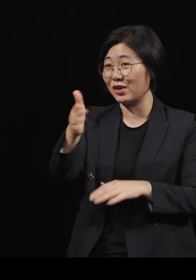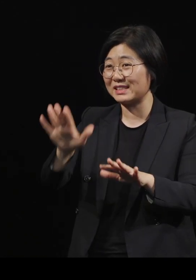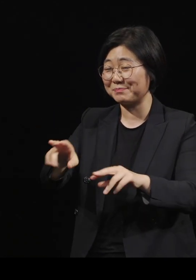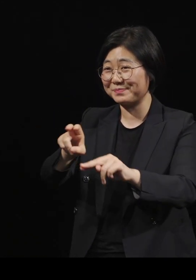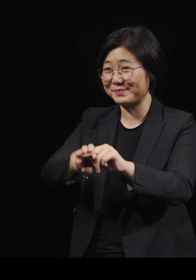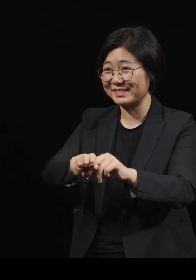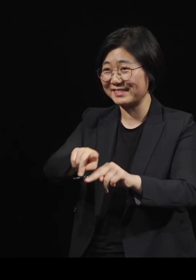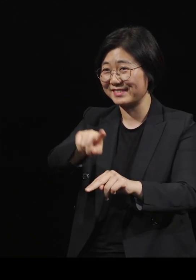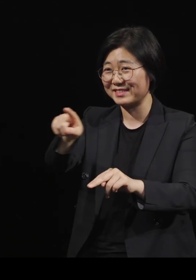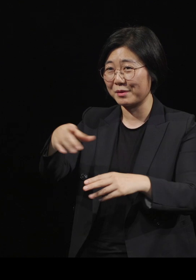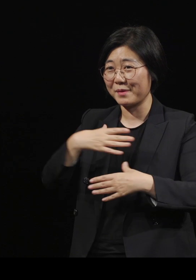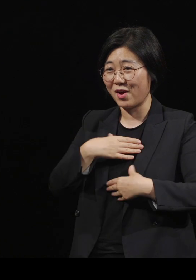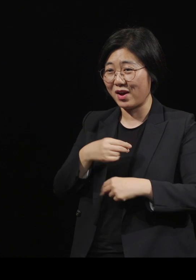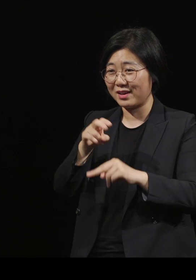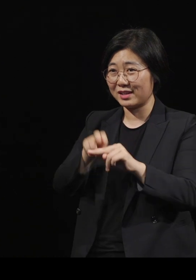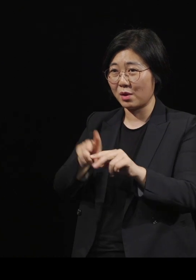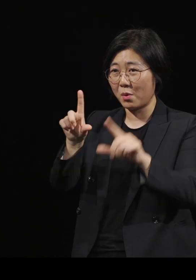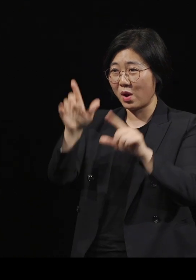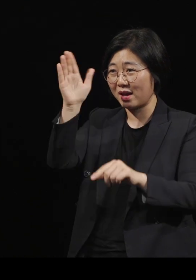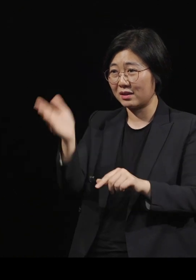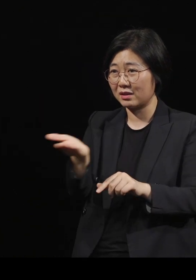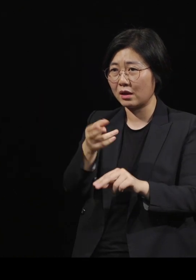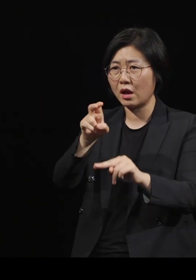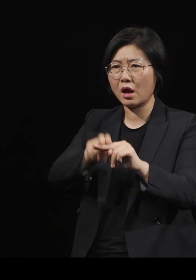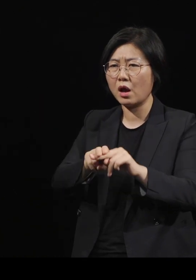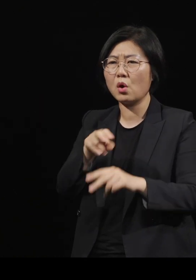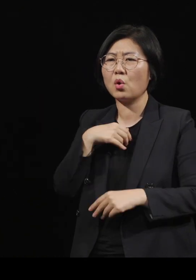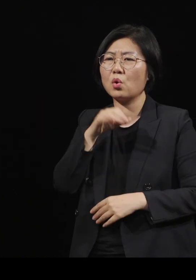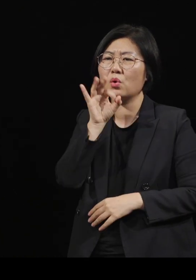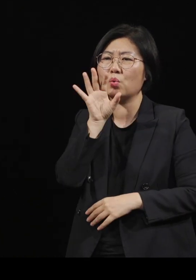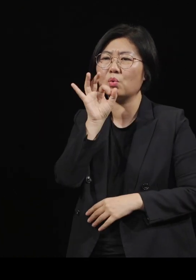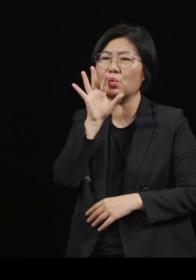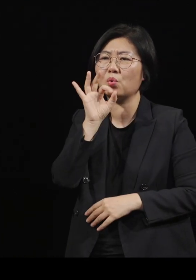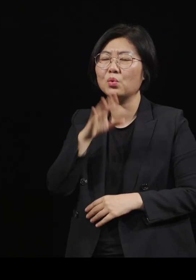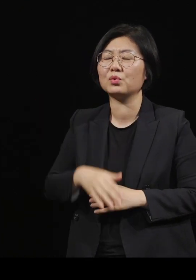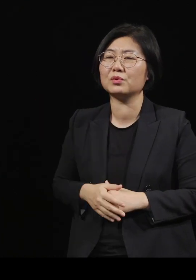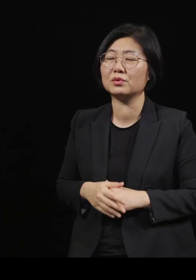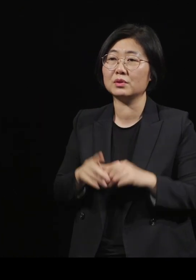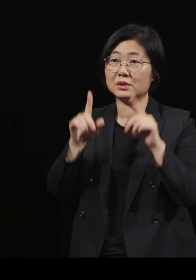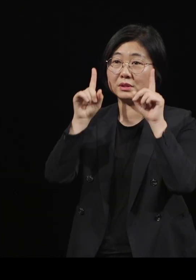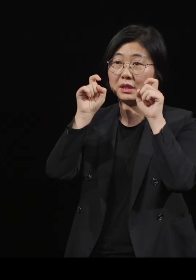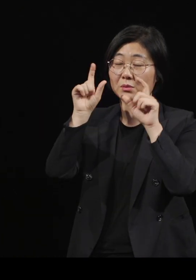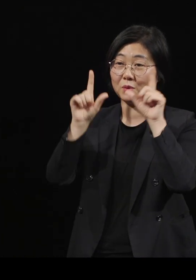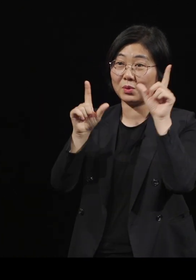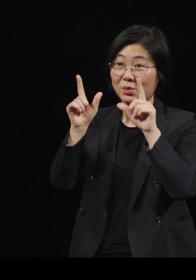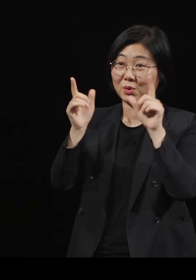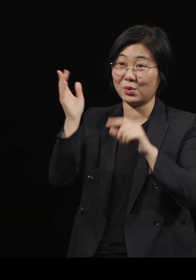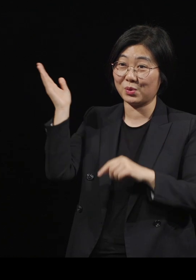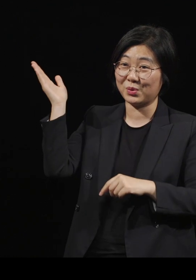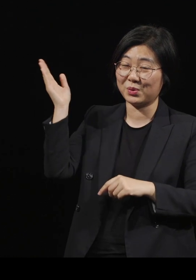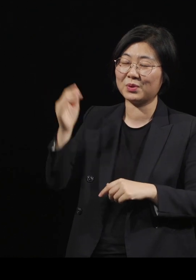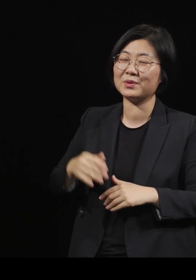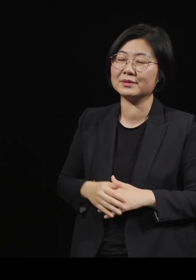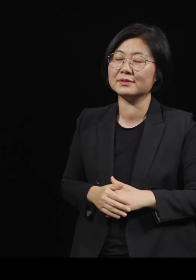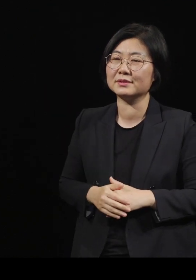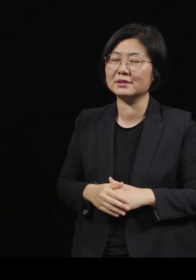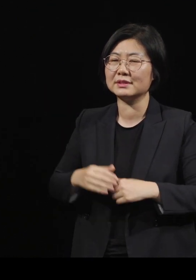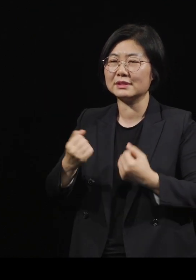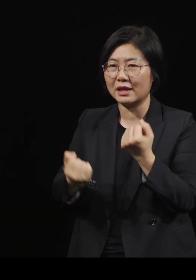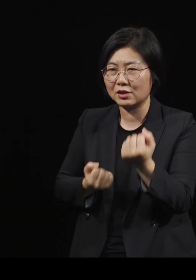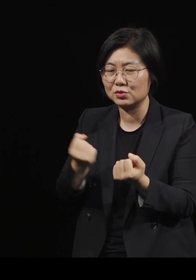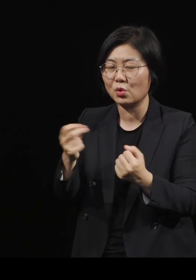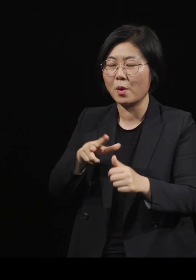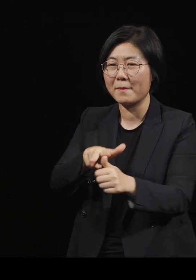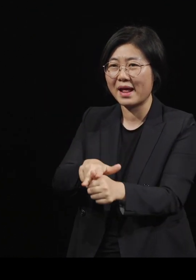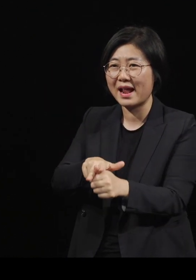일반 의자 형태의 시트에는 앉을 수가 없습니다. 그래서 사진에 보시는 것처럼 자전거나